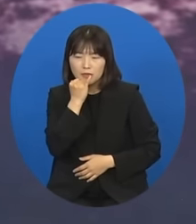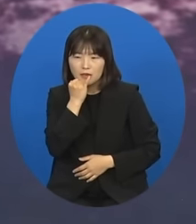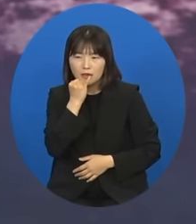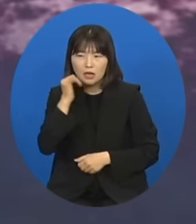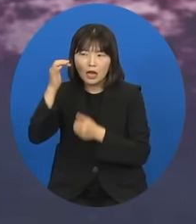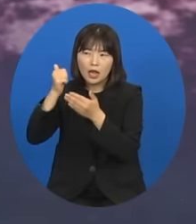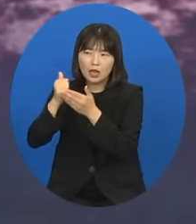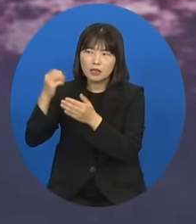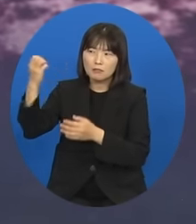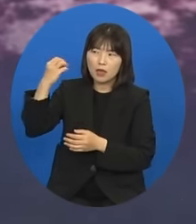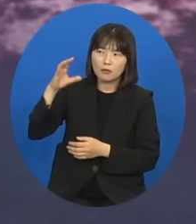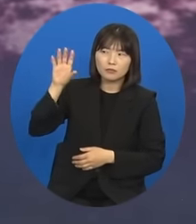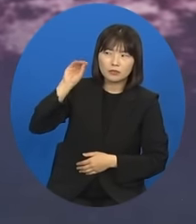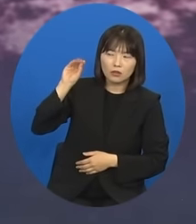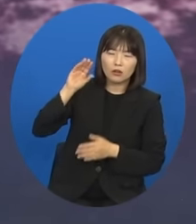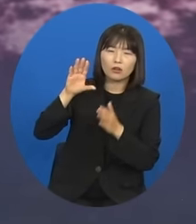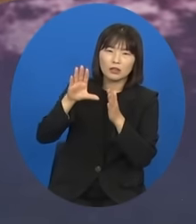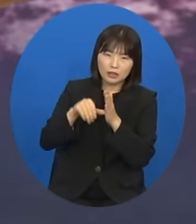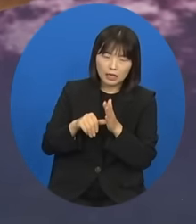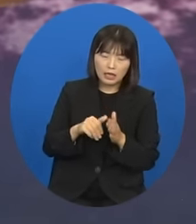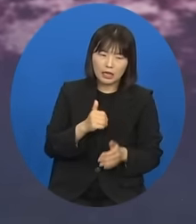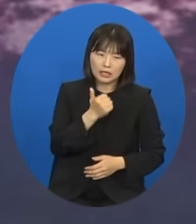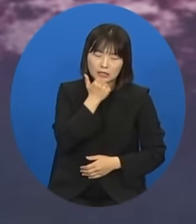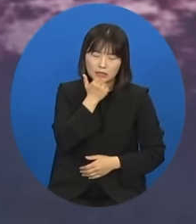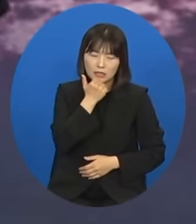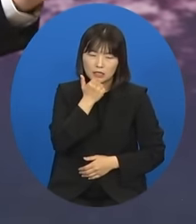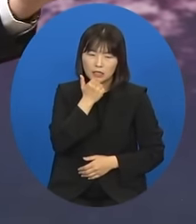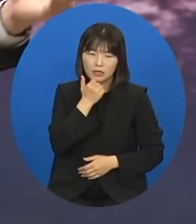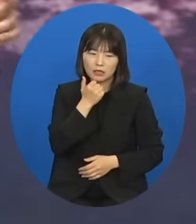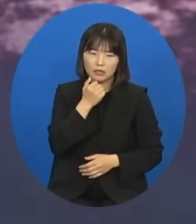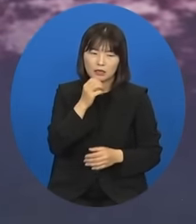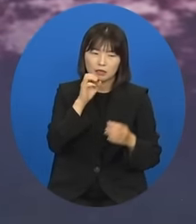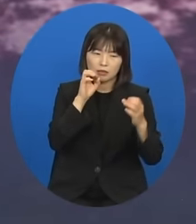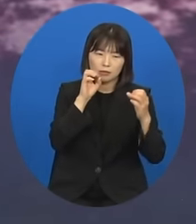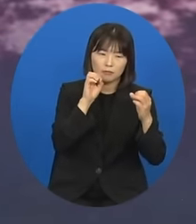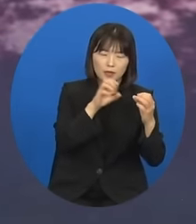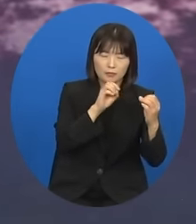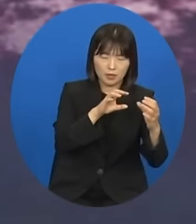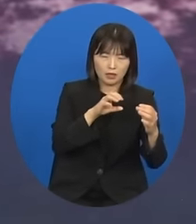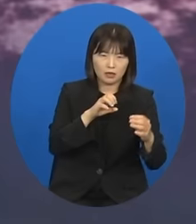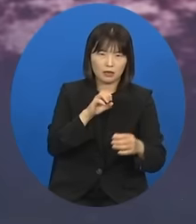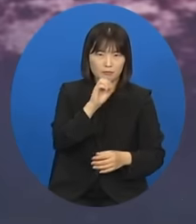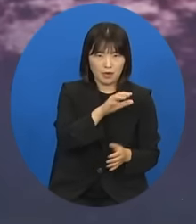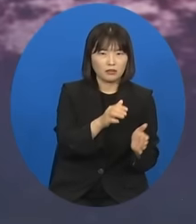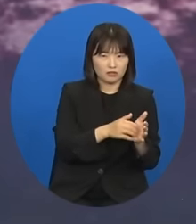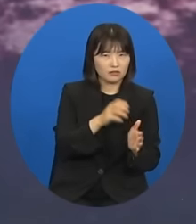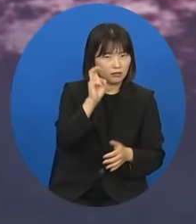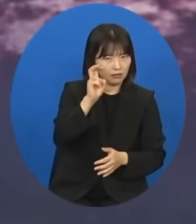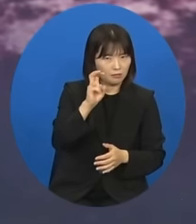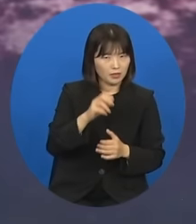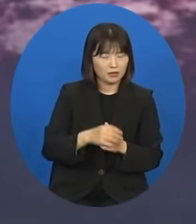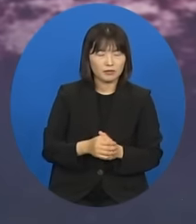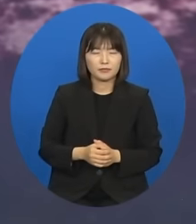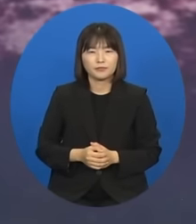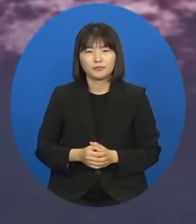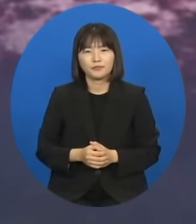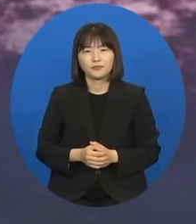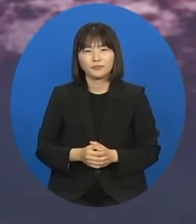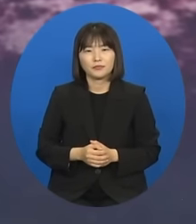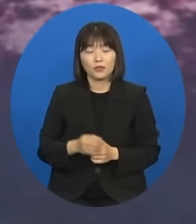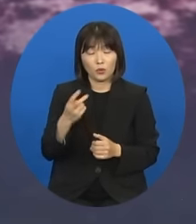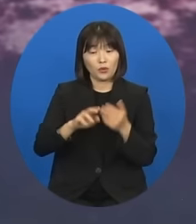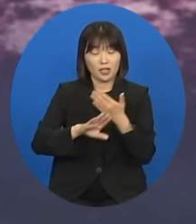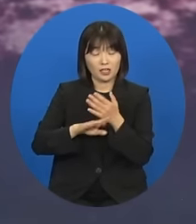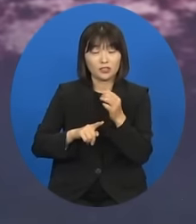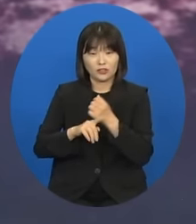때 이삭에게 말했을 것이라고 보는 거예요 자이 이유만이 아닙니다 나중에 보면 더 다른 이유가